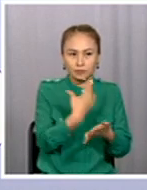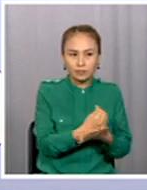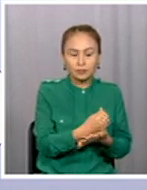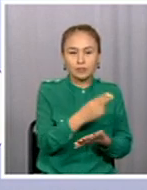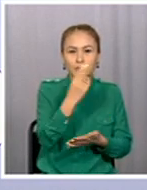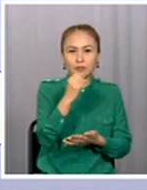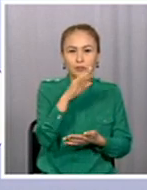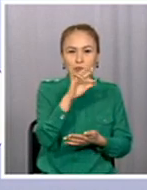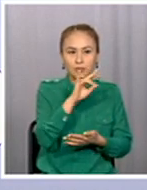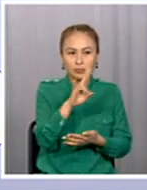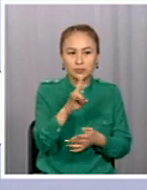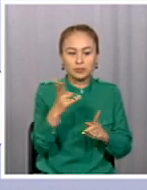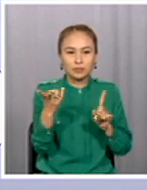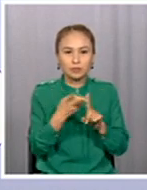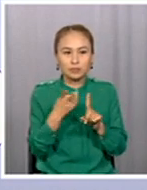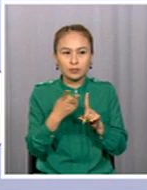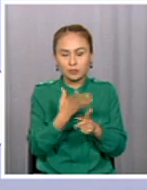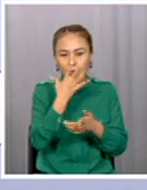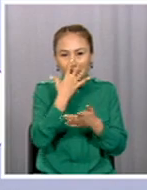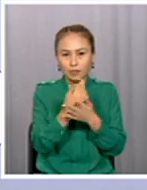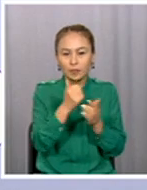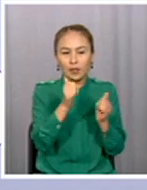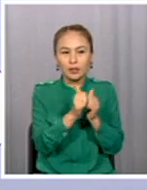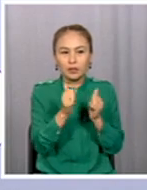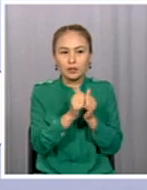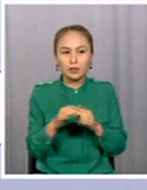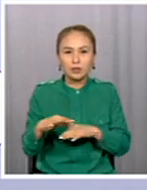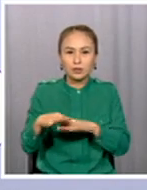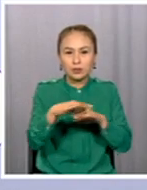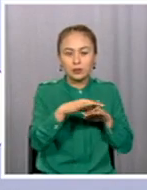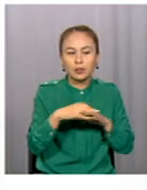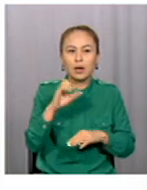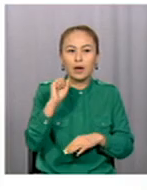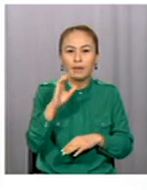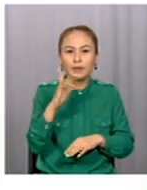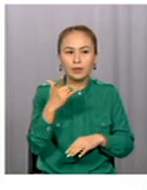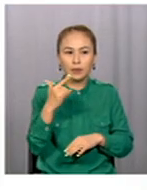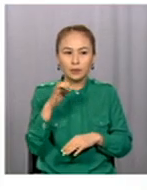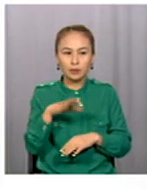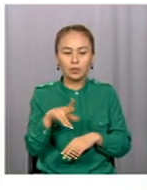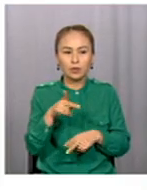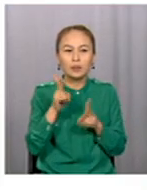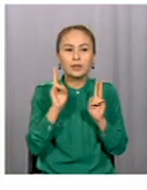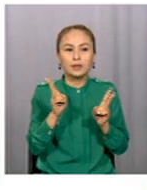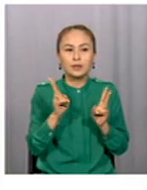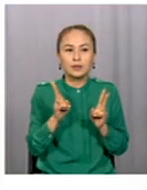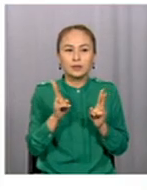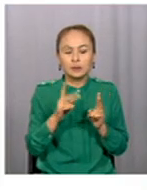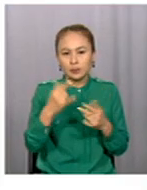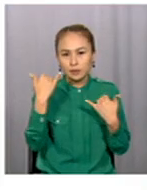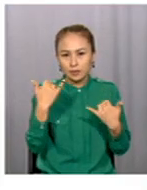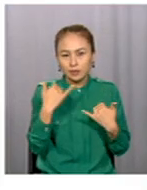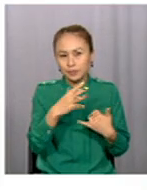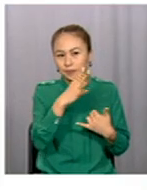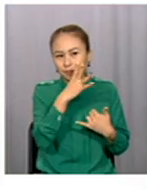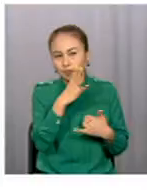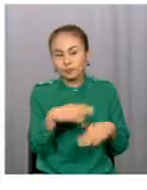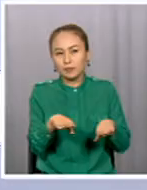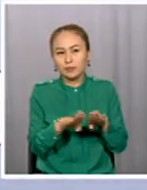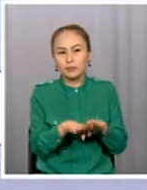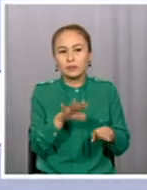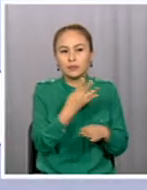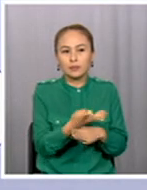өзі болса, екіншісі өзінің жақын серігін август деп тағайындады. Ол кімдер? Ол қазіргі тілмен айтқанда ол